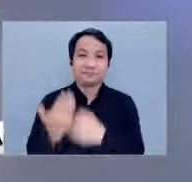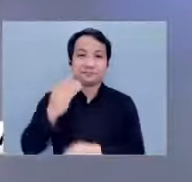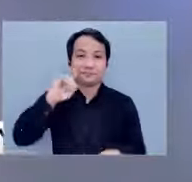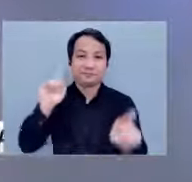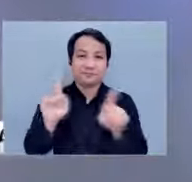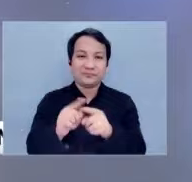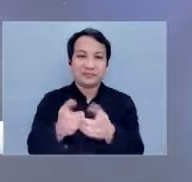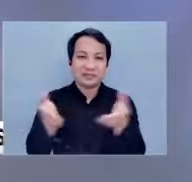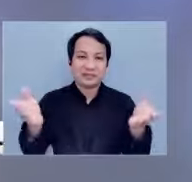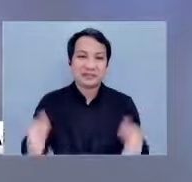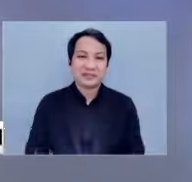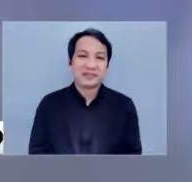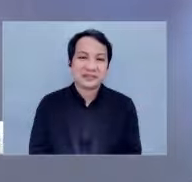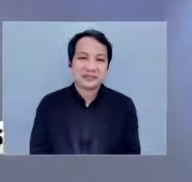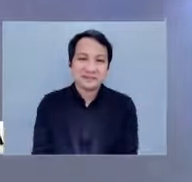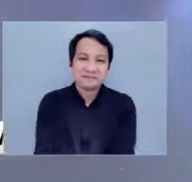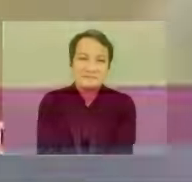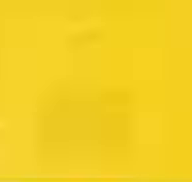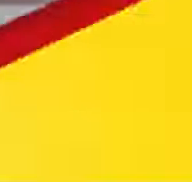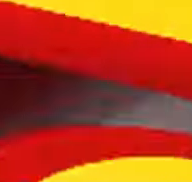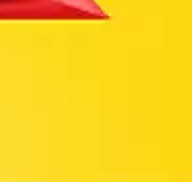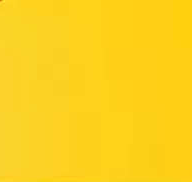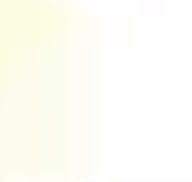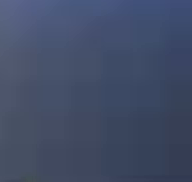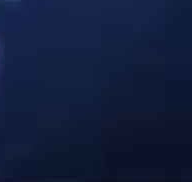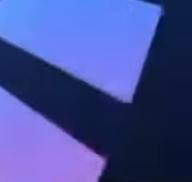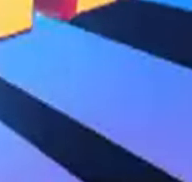Morning Kapatid!